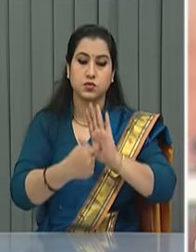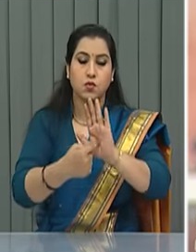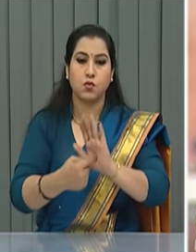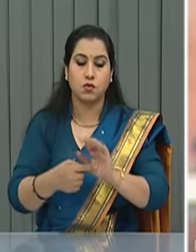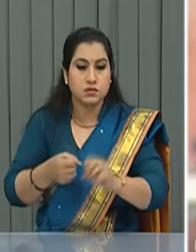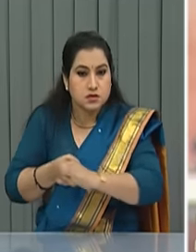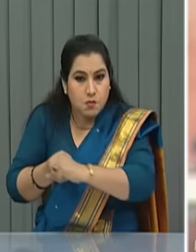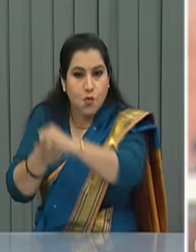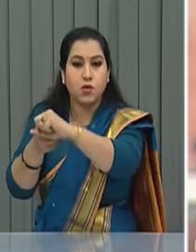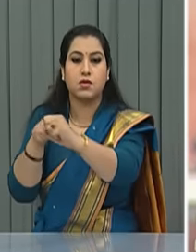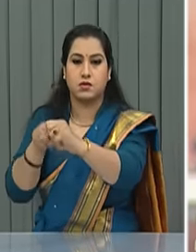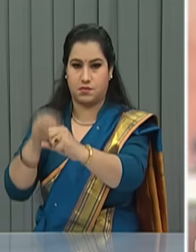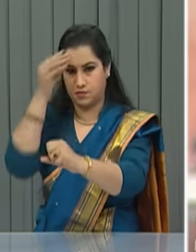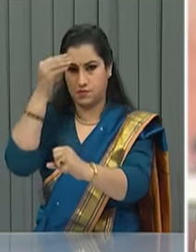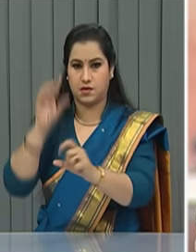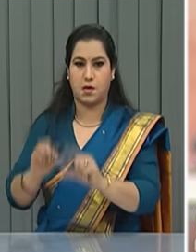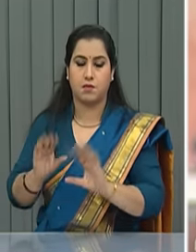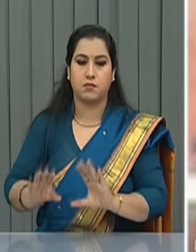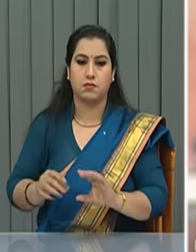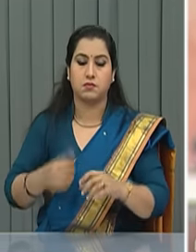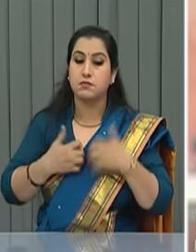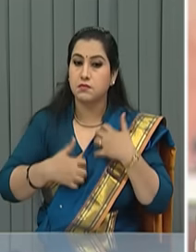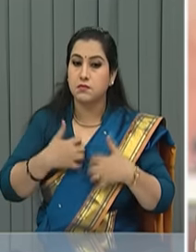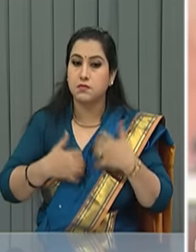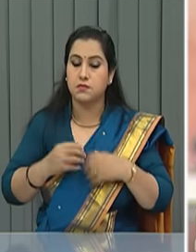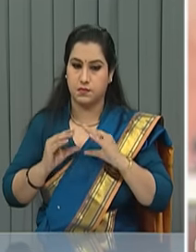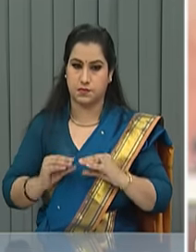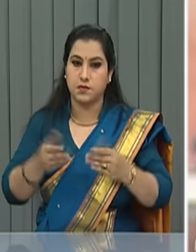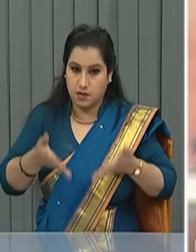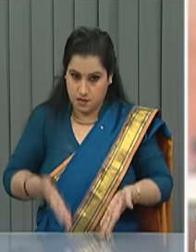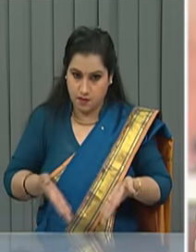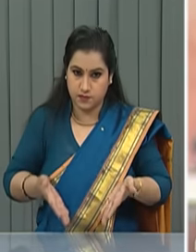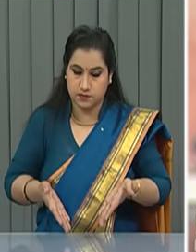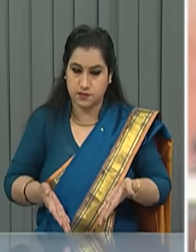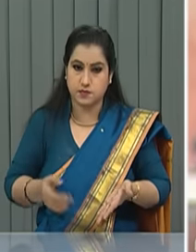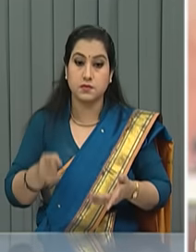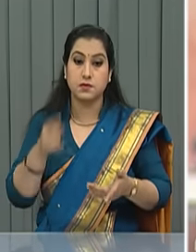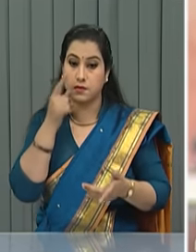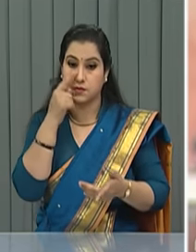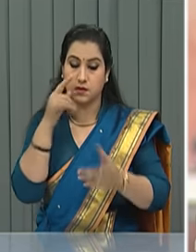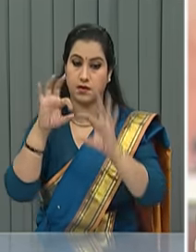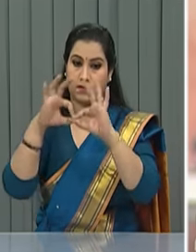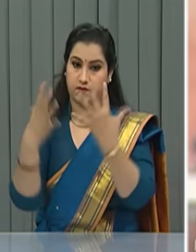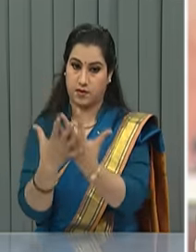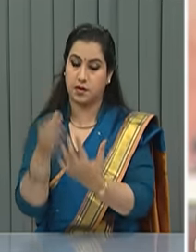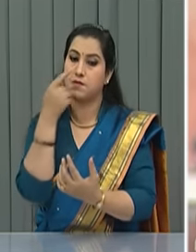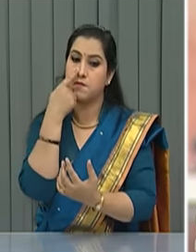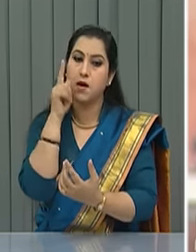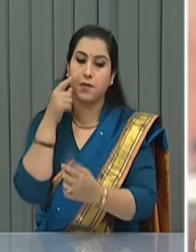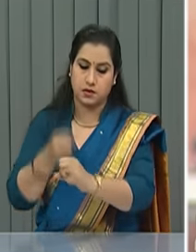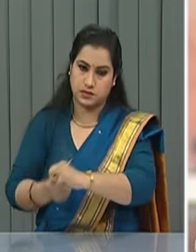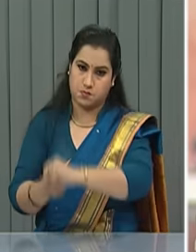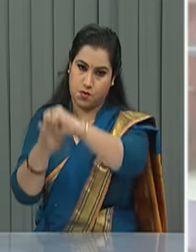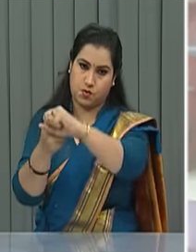थी, उनके पास मोटिवेशन की कमी थी। आज लड़कियों के परिवार, खासकर माँ बाप, बहुत सपोर्टिव